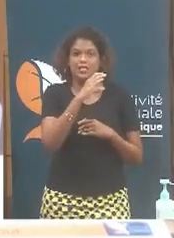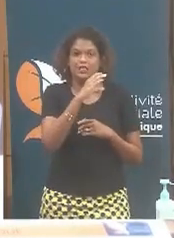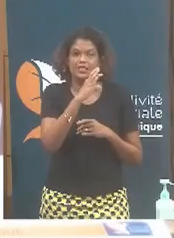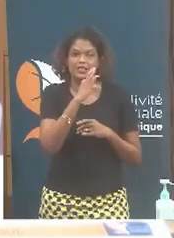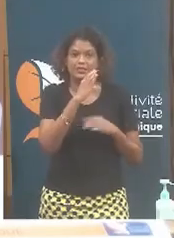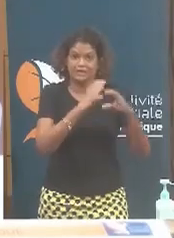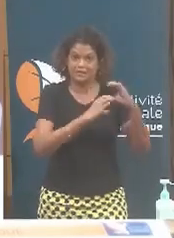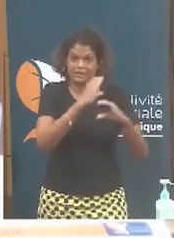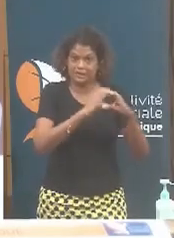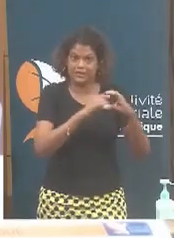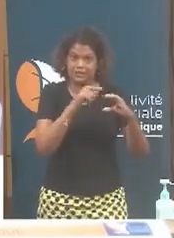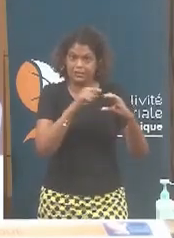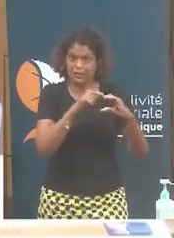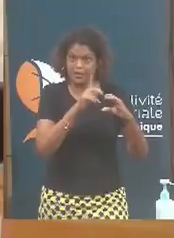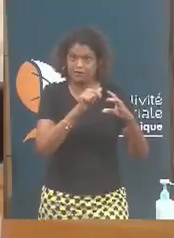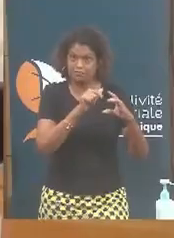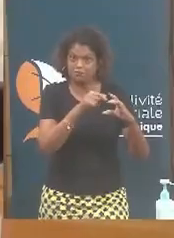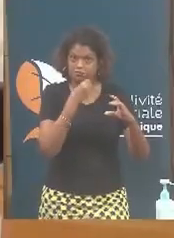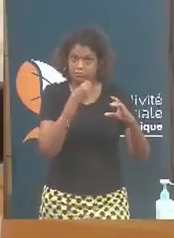TCSP existe encore?